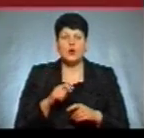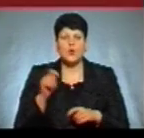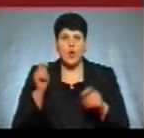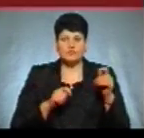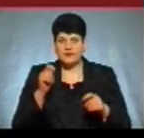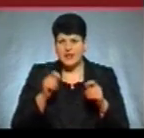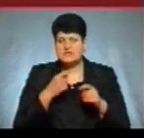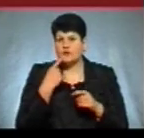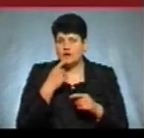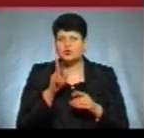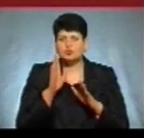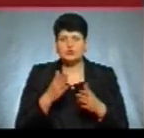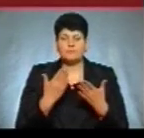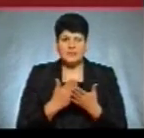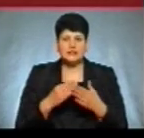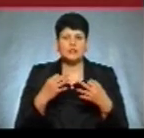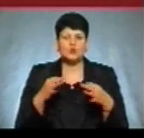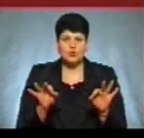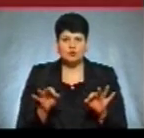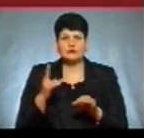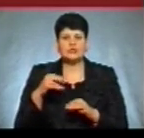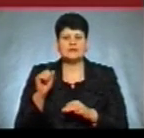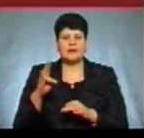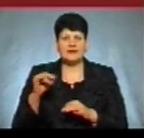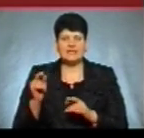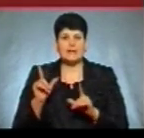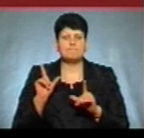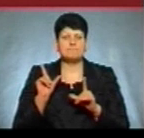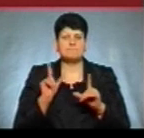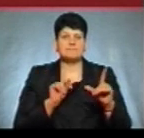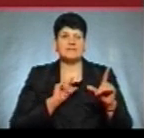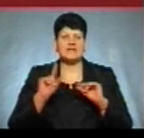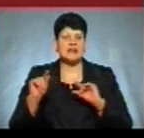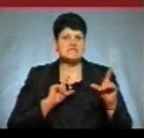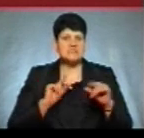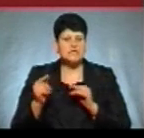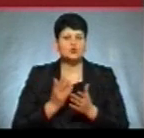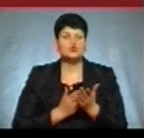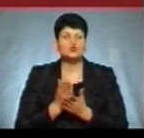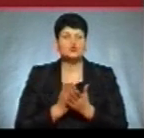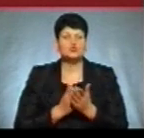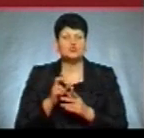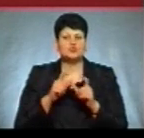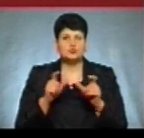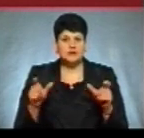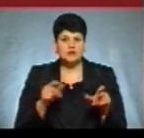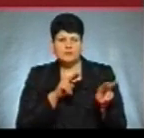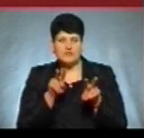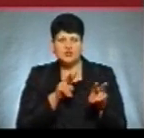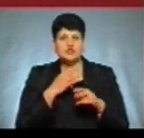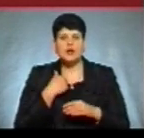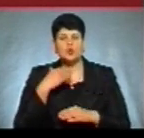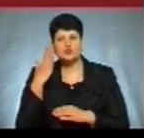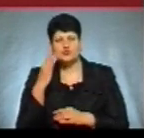будете мати доступ поліція до даних Державної міграційної служби, аби відстежити, чи не голосують часом за тих громадян,